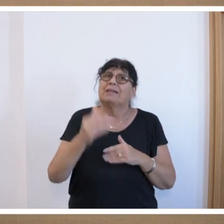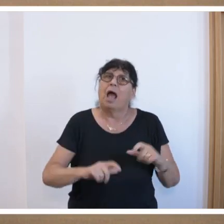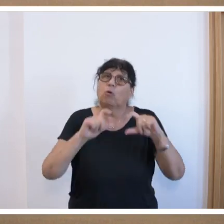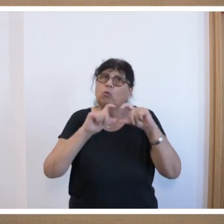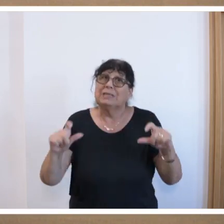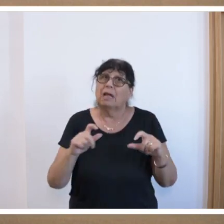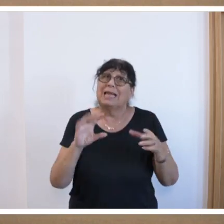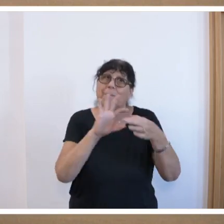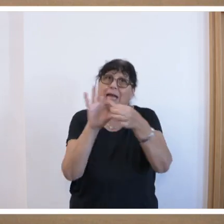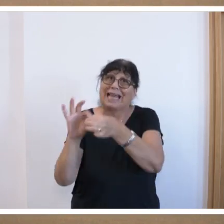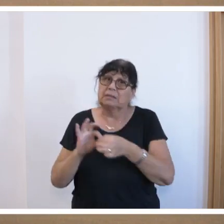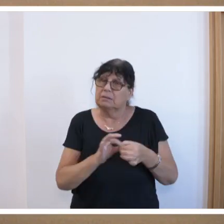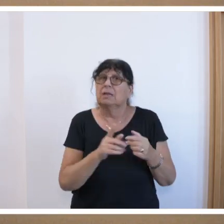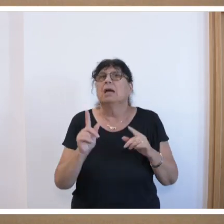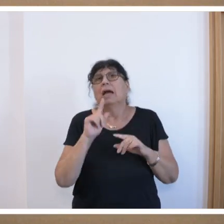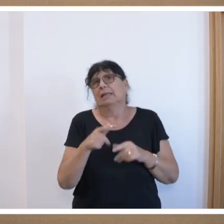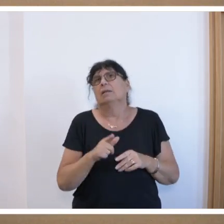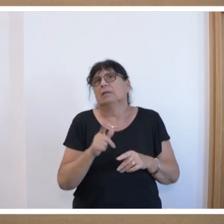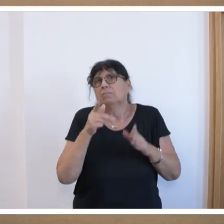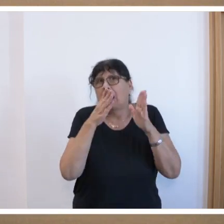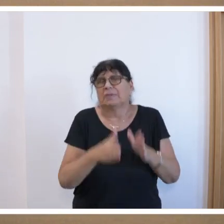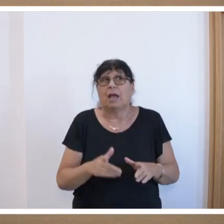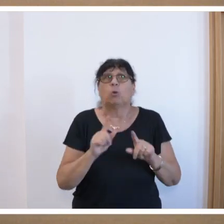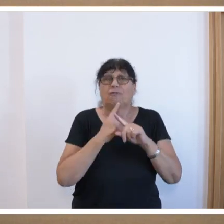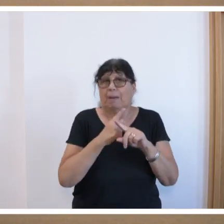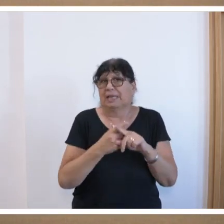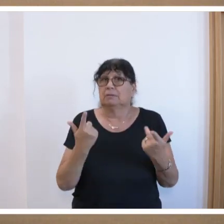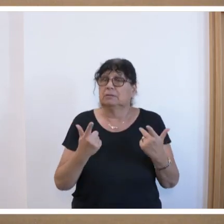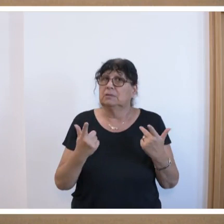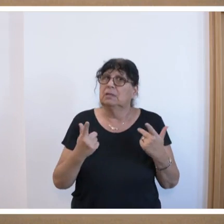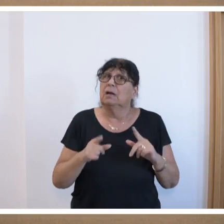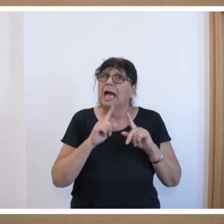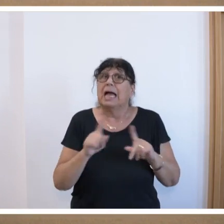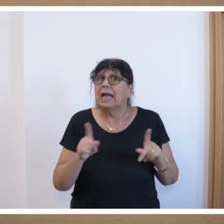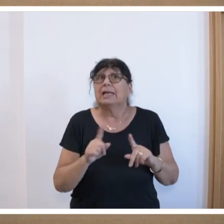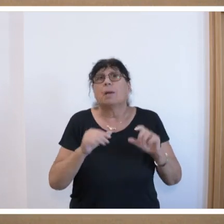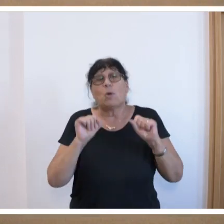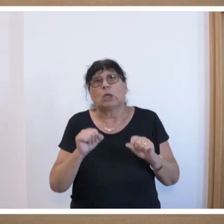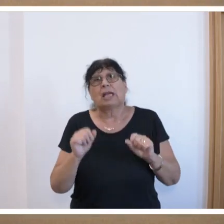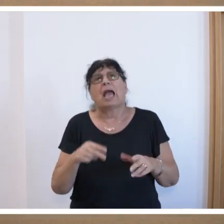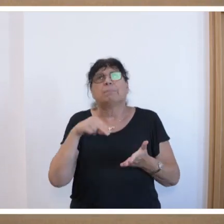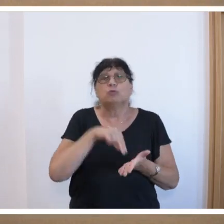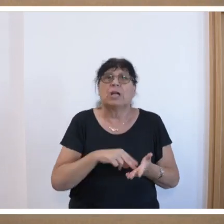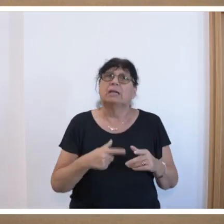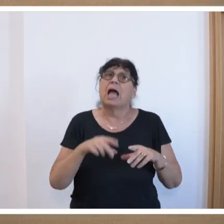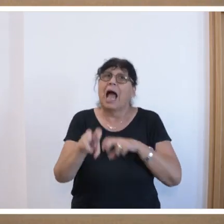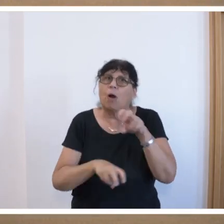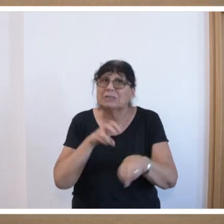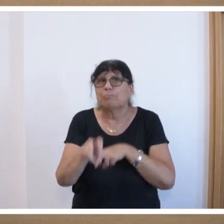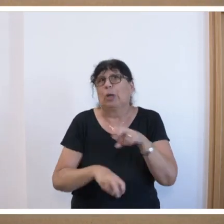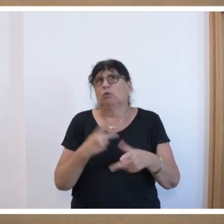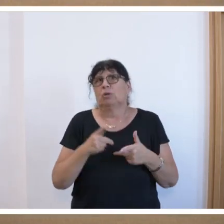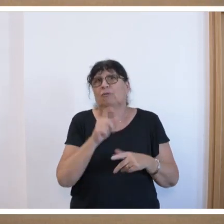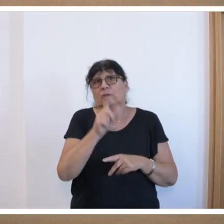der Paketbranche verboten werden. Es darf keine Möglichkeit mehr bestehen, ausbeuterische Arbeitsbedingungen zu schaffen und die Not